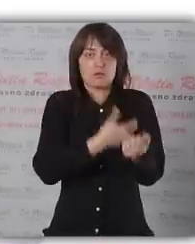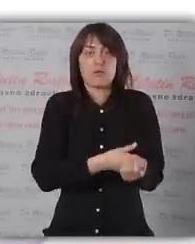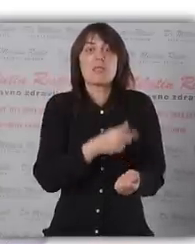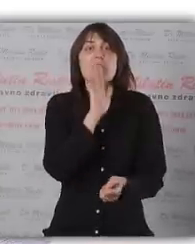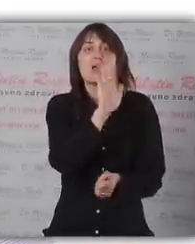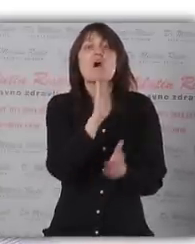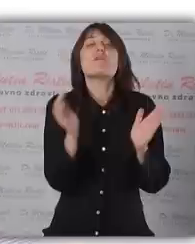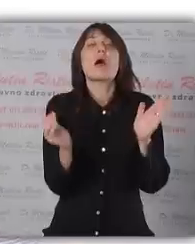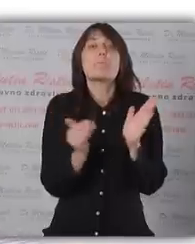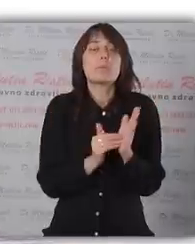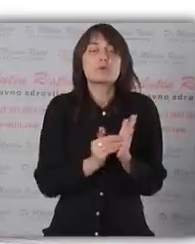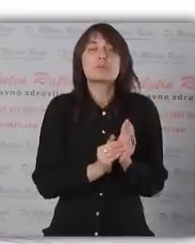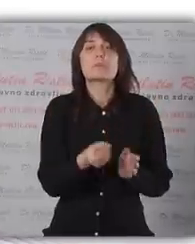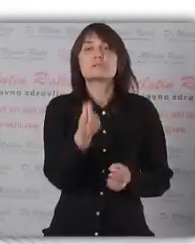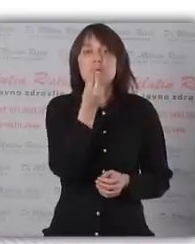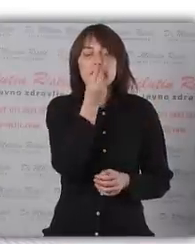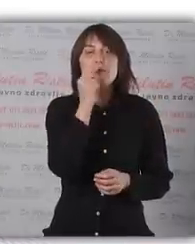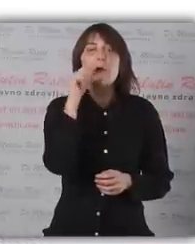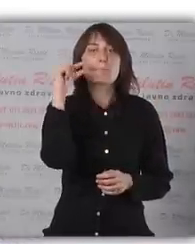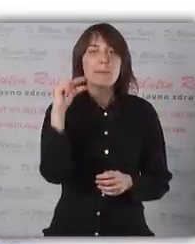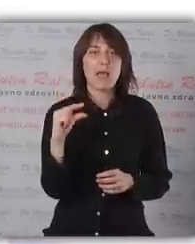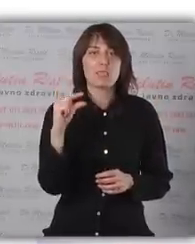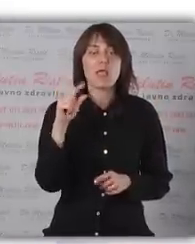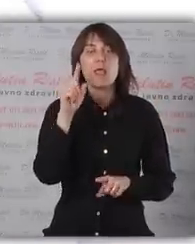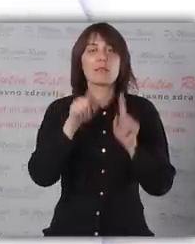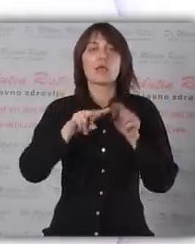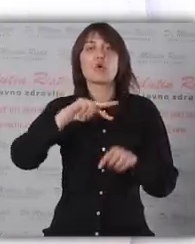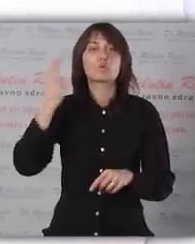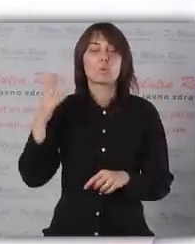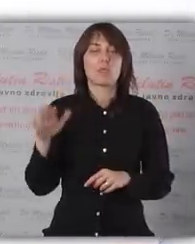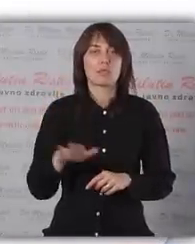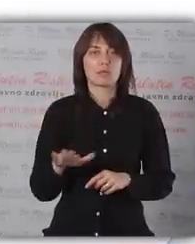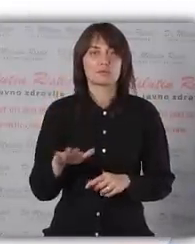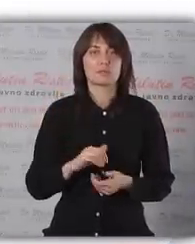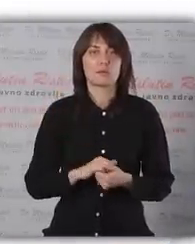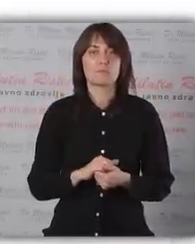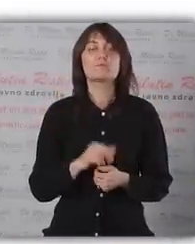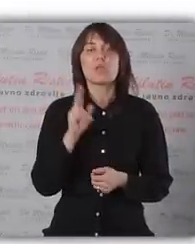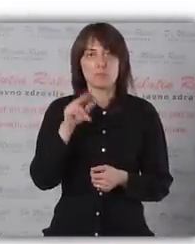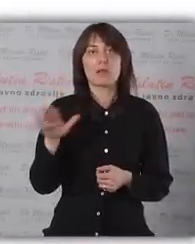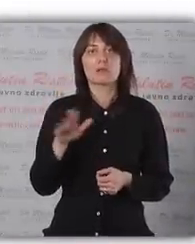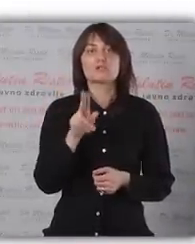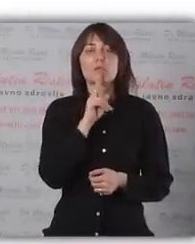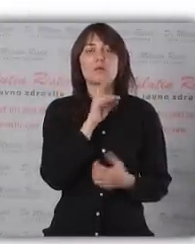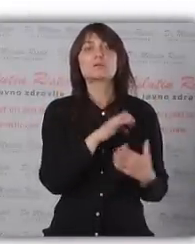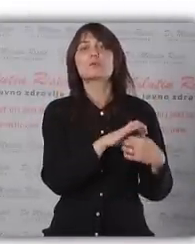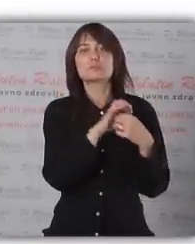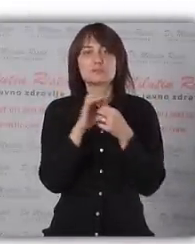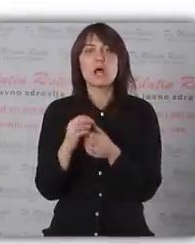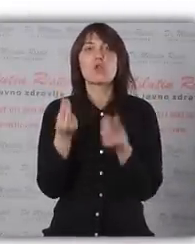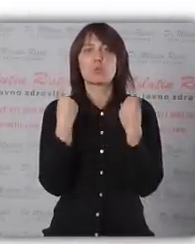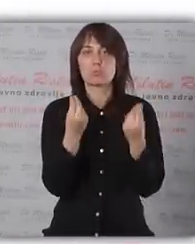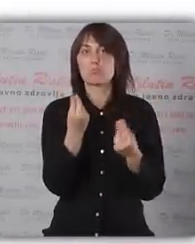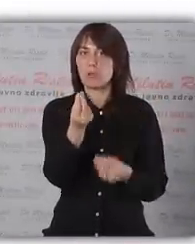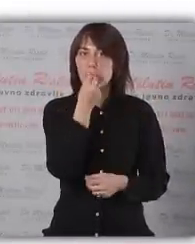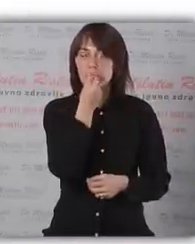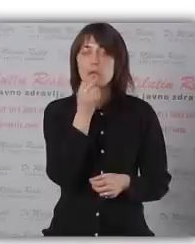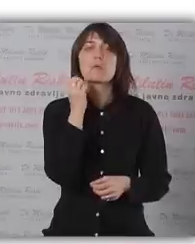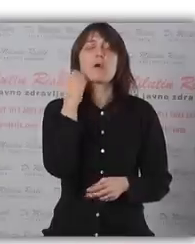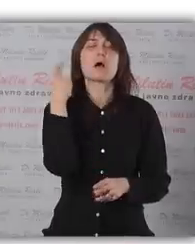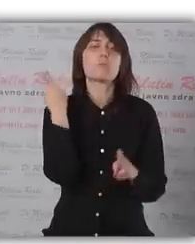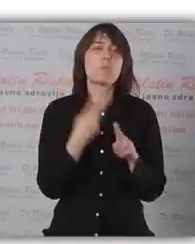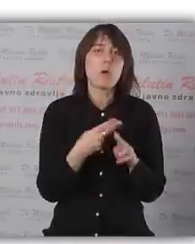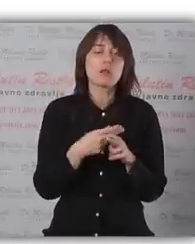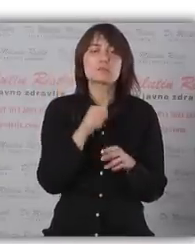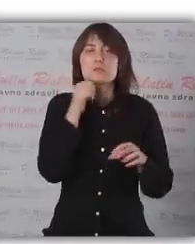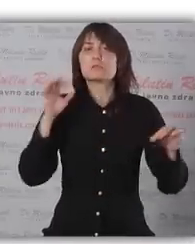krvnu sliku, znači njihove potrebe su za hranom manje nego druge dece. Ima dece koja su stalno dobrog